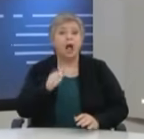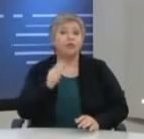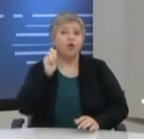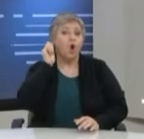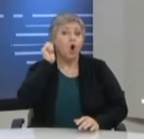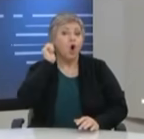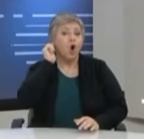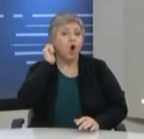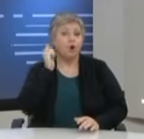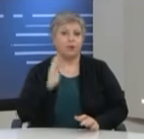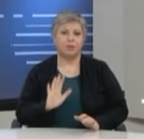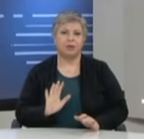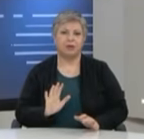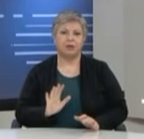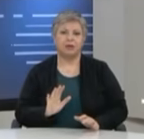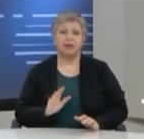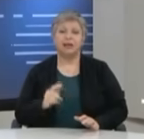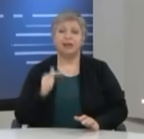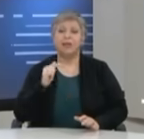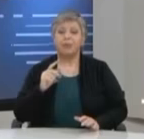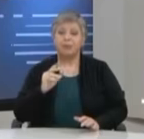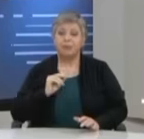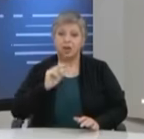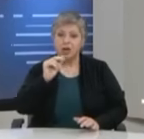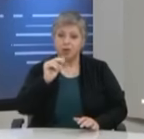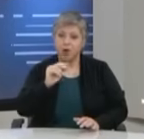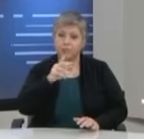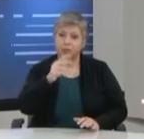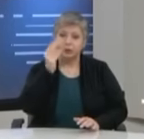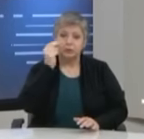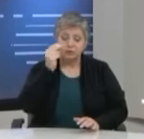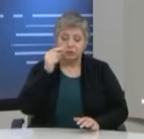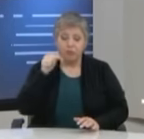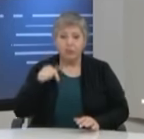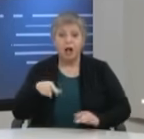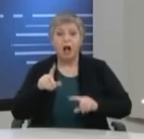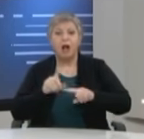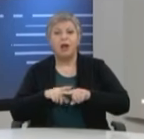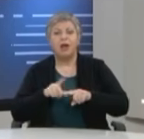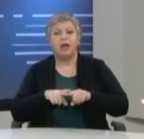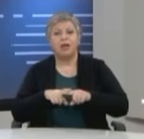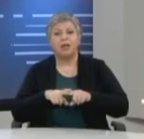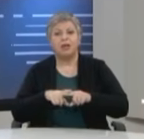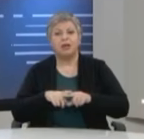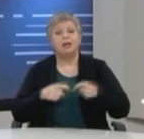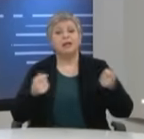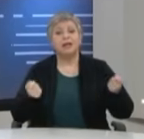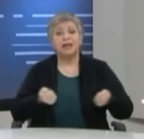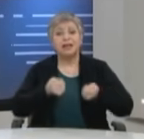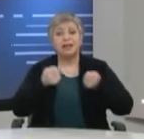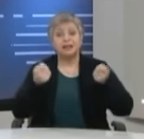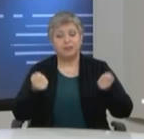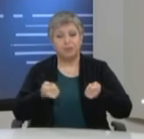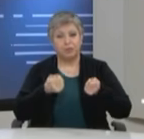όμνες δεσμεύει και τις δύο χώρες. Αφορά και τα δύο μέρη της συμφωνίας, και την Ελλάδα και τα Σκόπια. Η